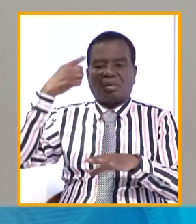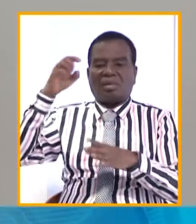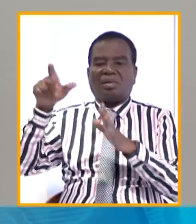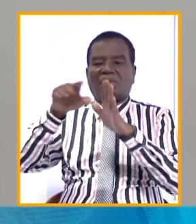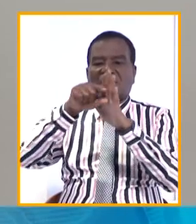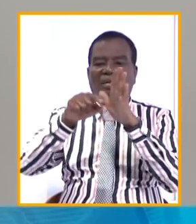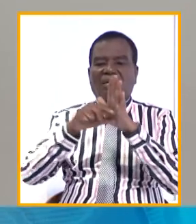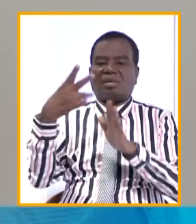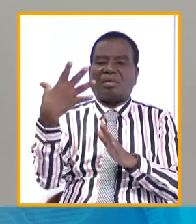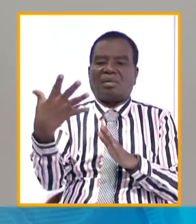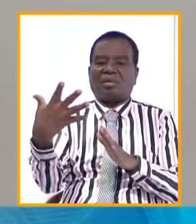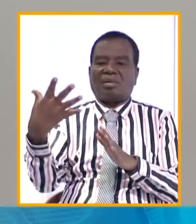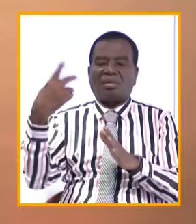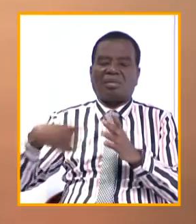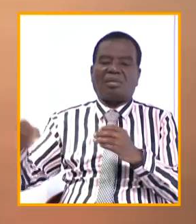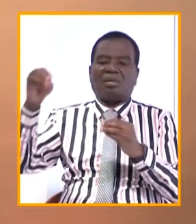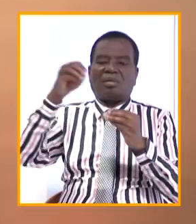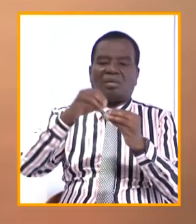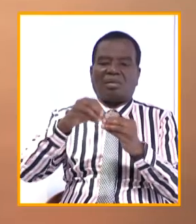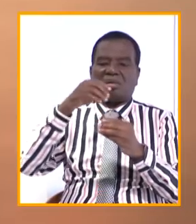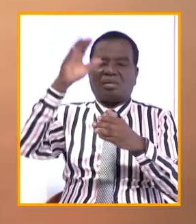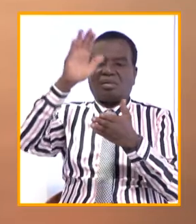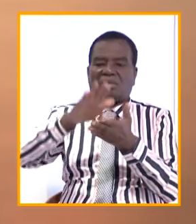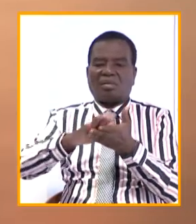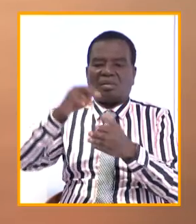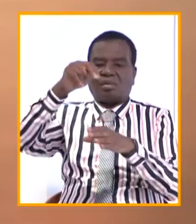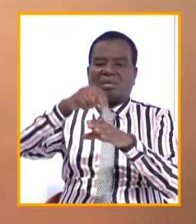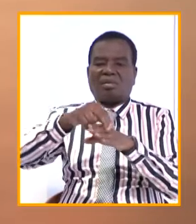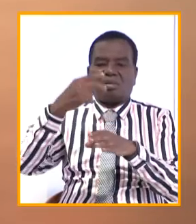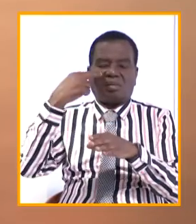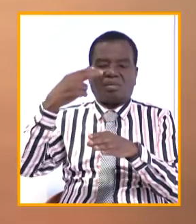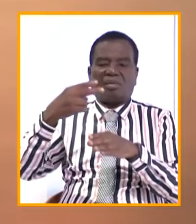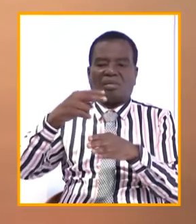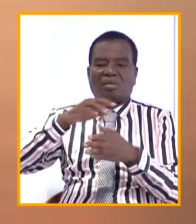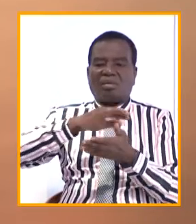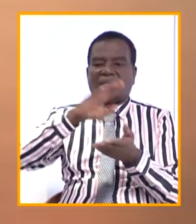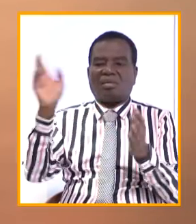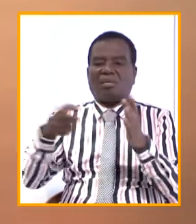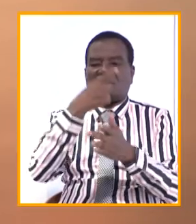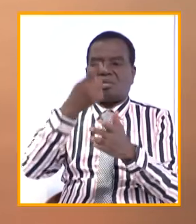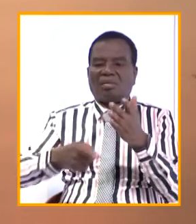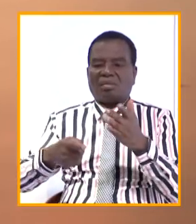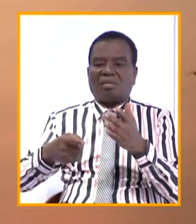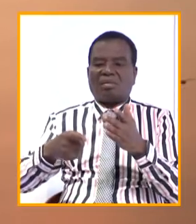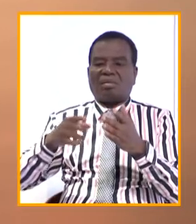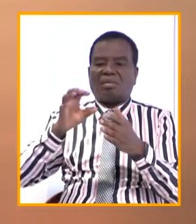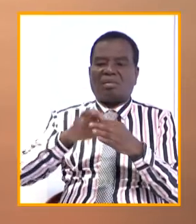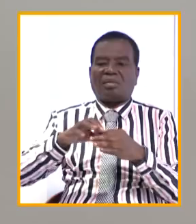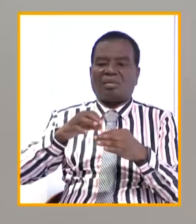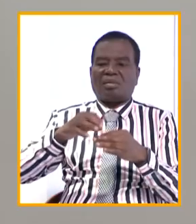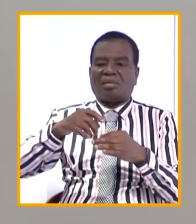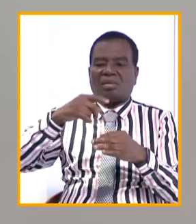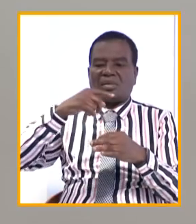article 5 pour parvenir à la réduction, voire l'élimination des rejets de